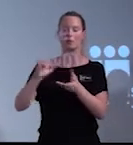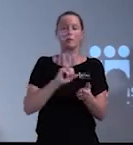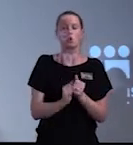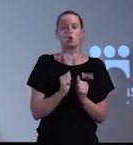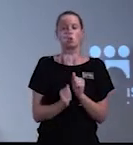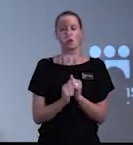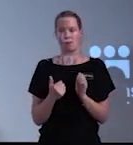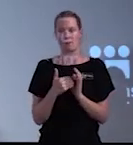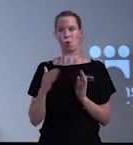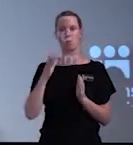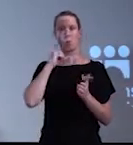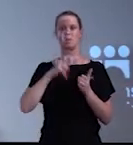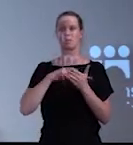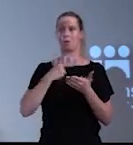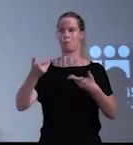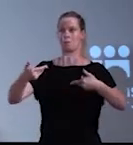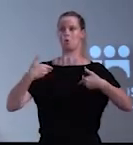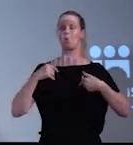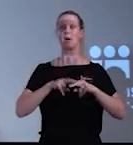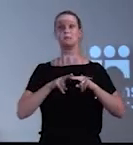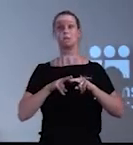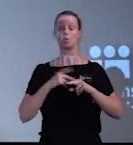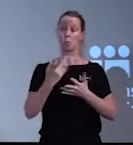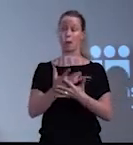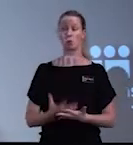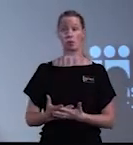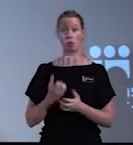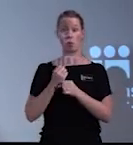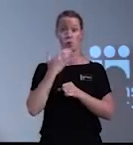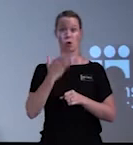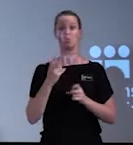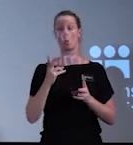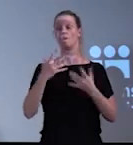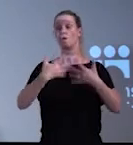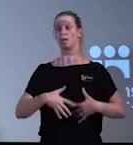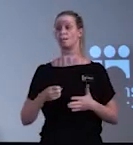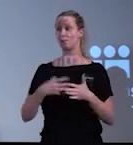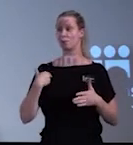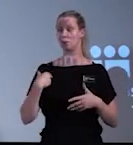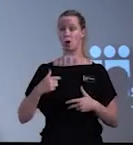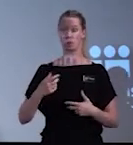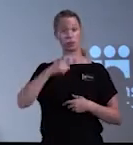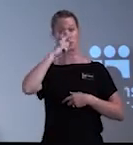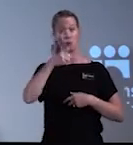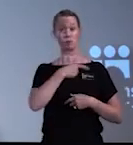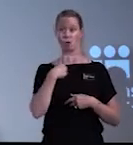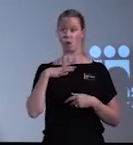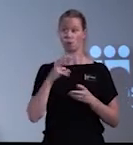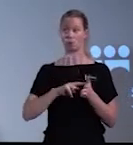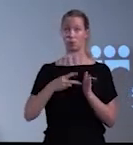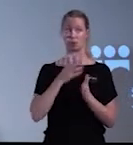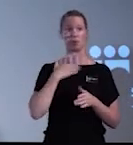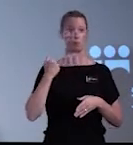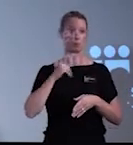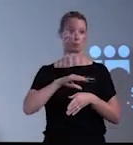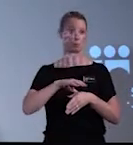justerar man utifrån dem om man känner att de argumenten håller. Så ser det ut, och det är därför jag är otroligt stolt över att vi har ett sånt system i vårt